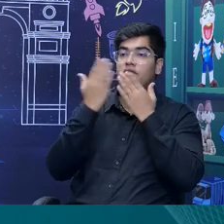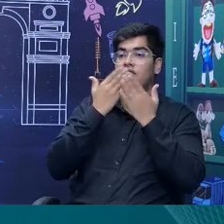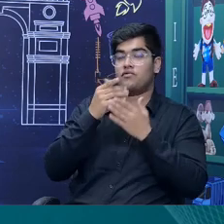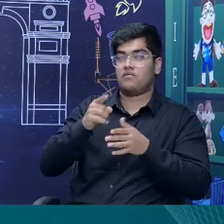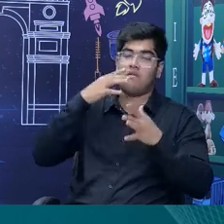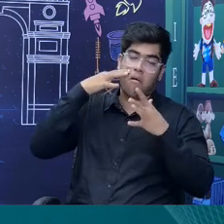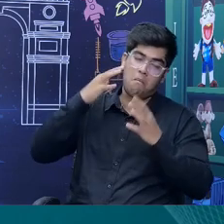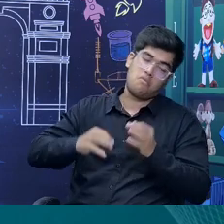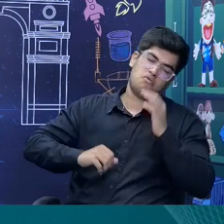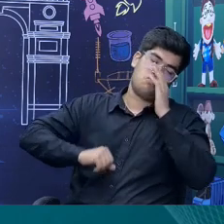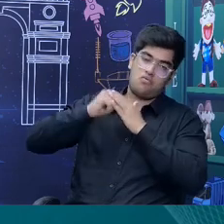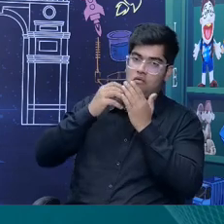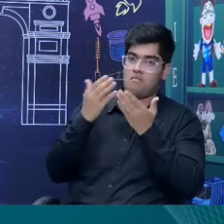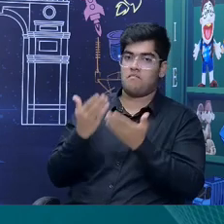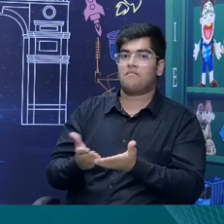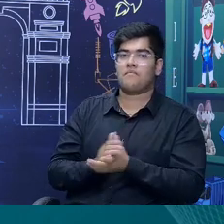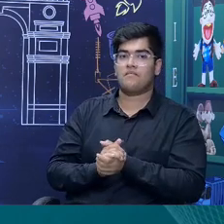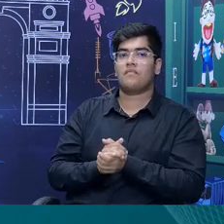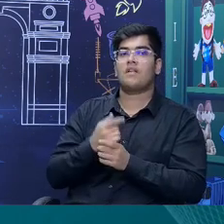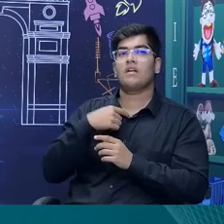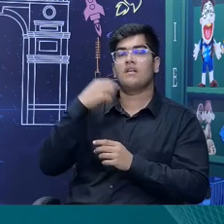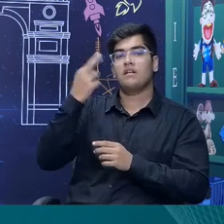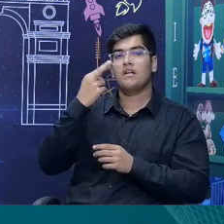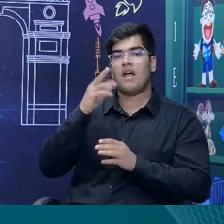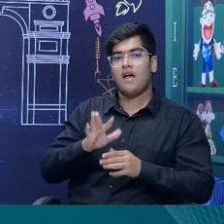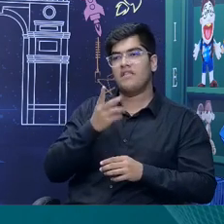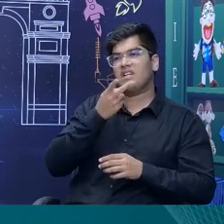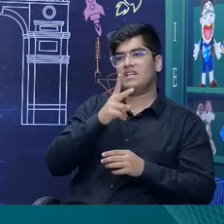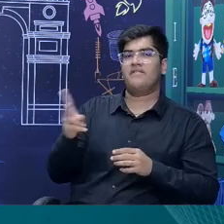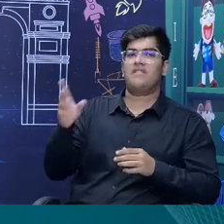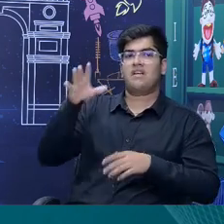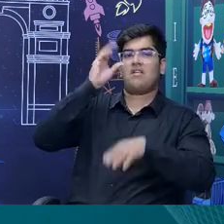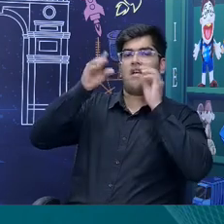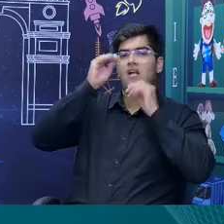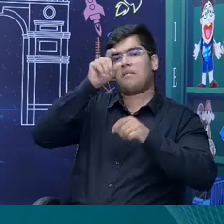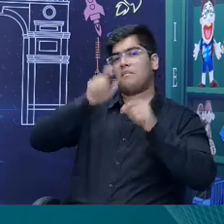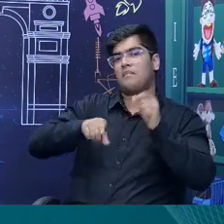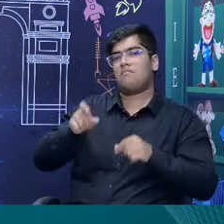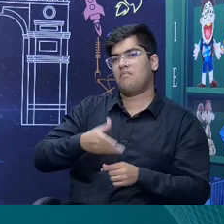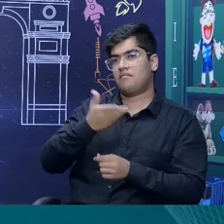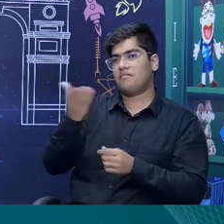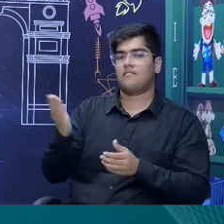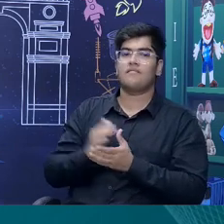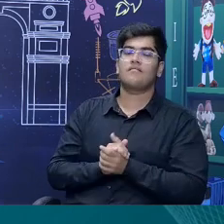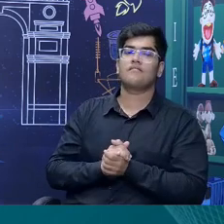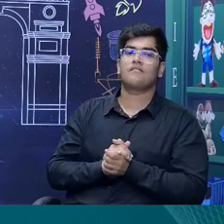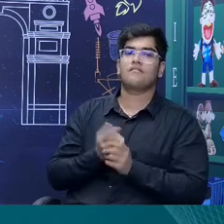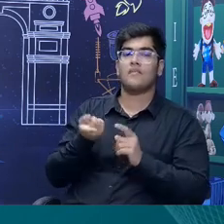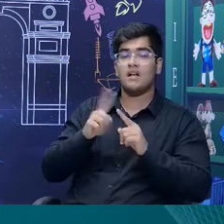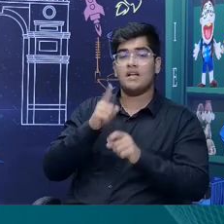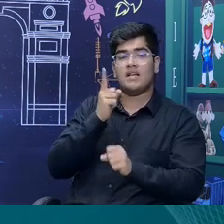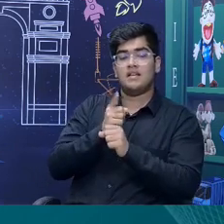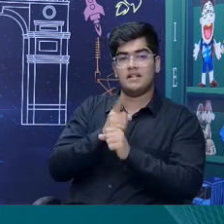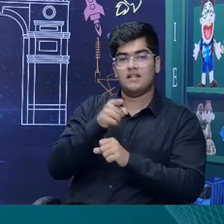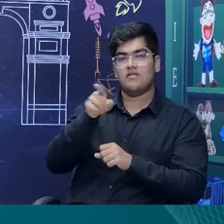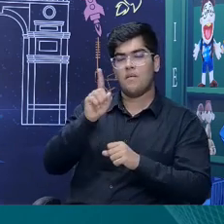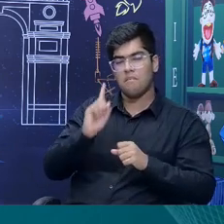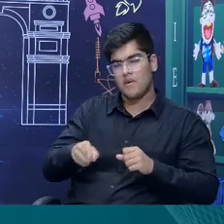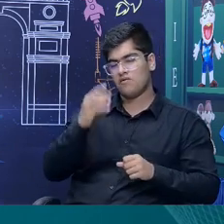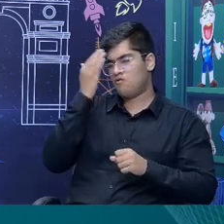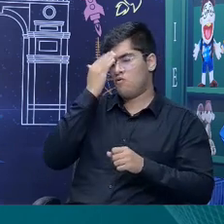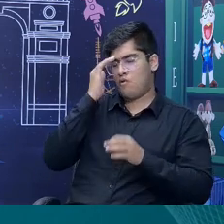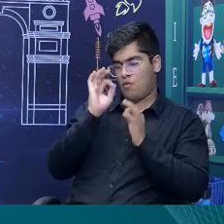क्योंकि हमारे पास डिफरेंट टाइप्स ऑफ लर्नर्स हैं राइट और एन टीचर शुड बी इक्विप्ड इनफ की